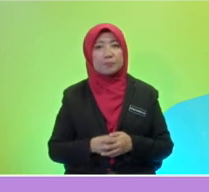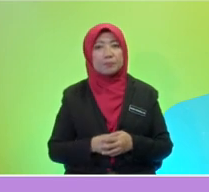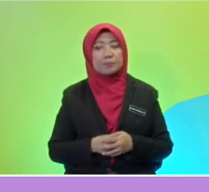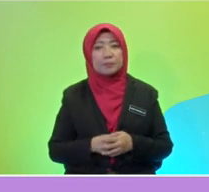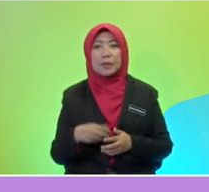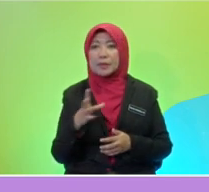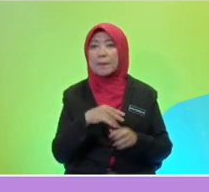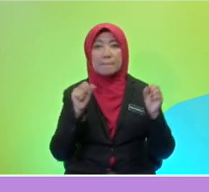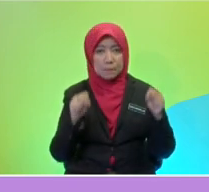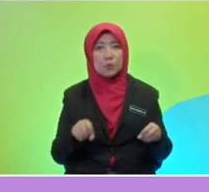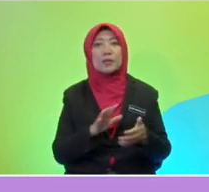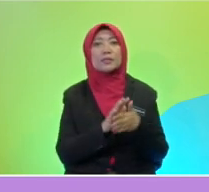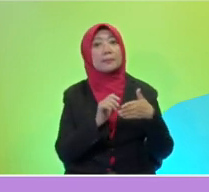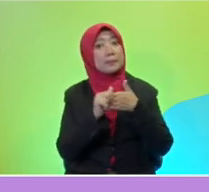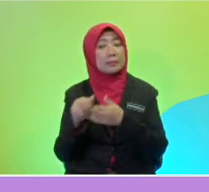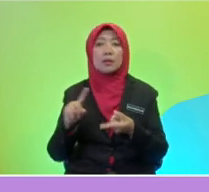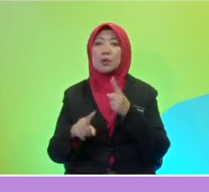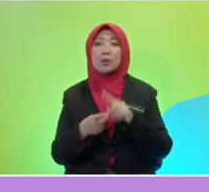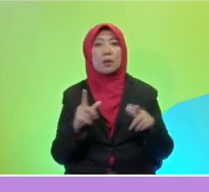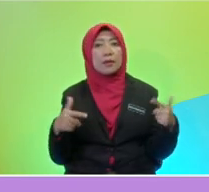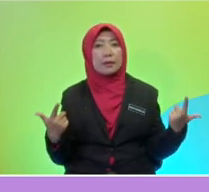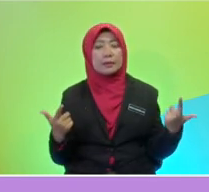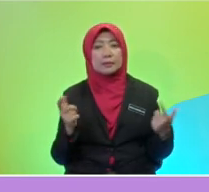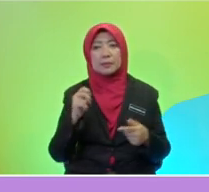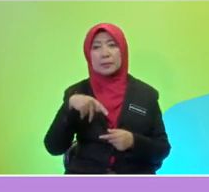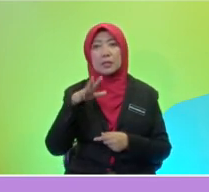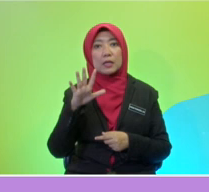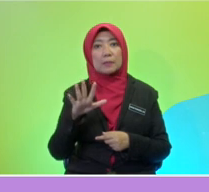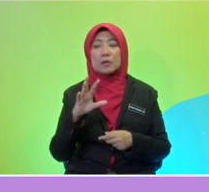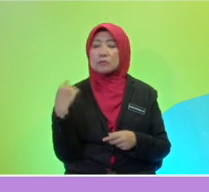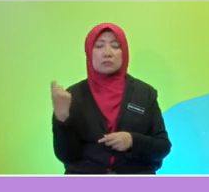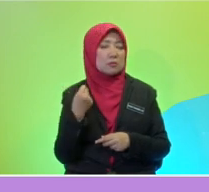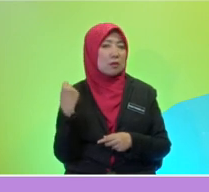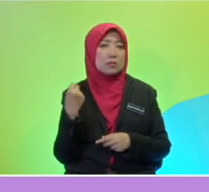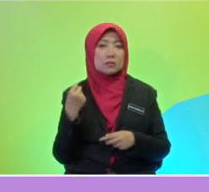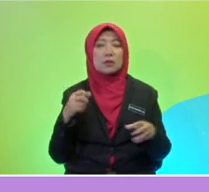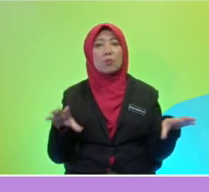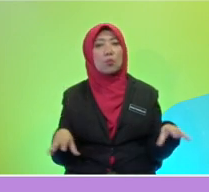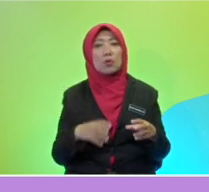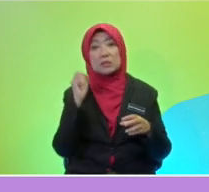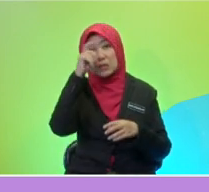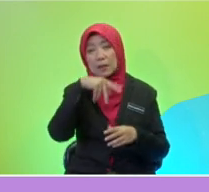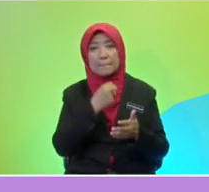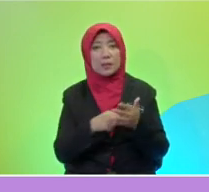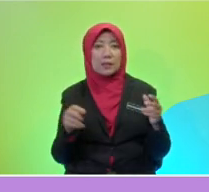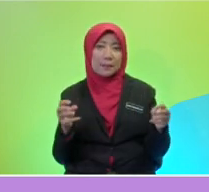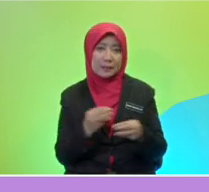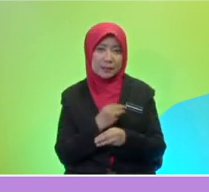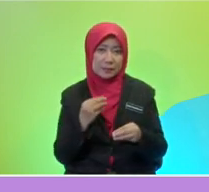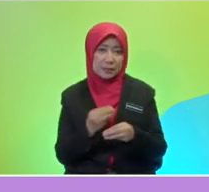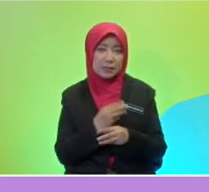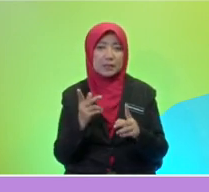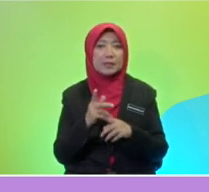dan boleh jadi pembimbing kepada akar-akar lain TV 5 sentiasa mengamalkan sikap dan nilai berkaitan matematika